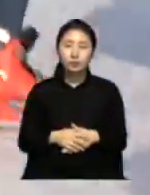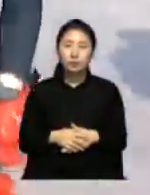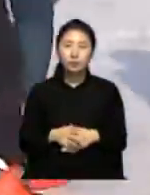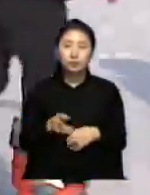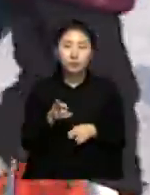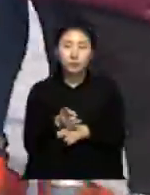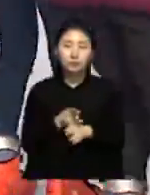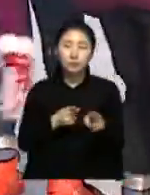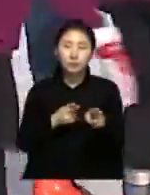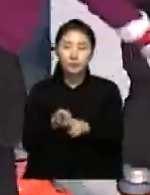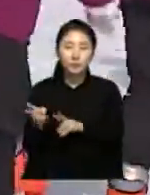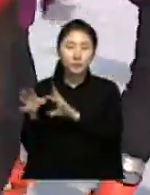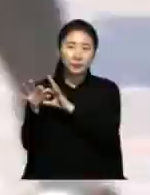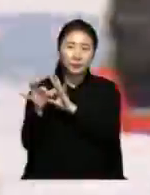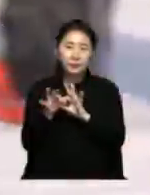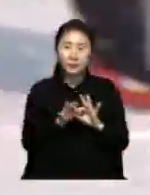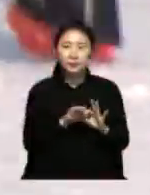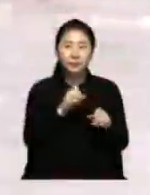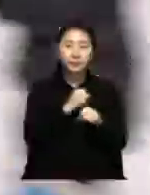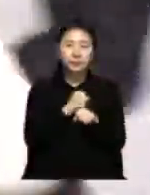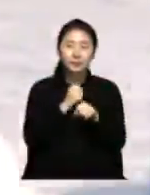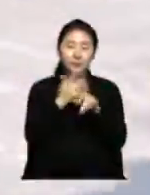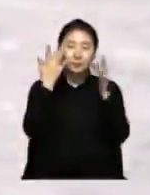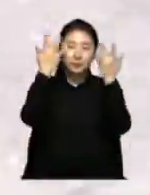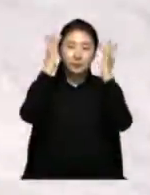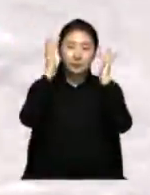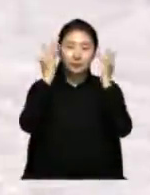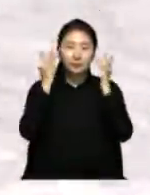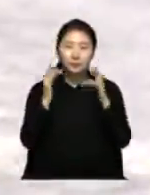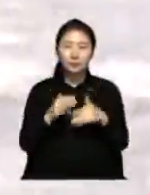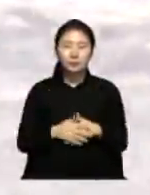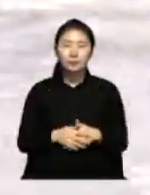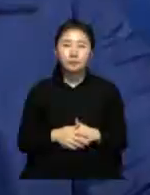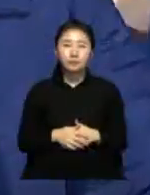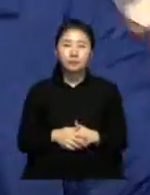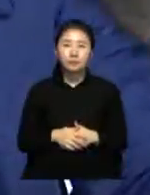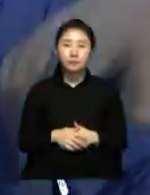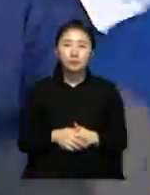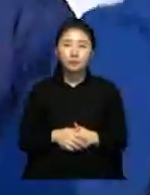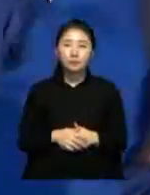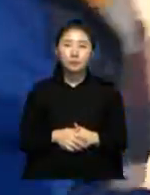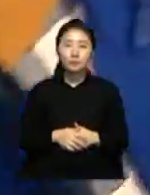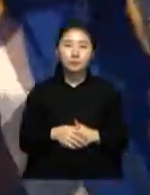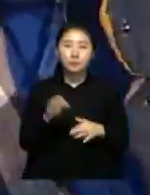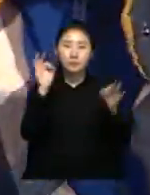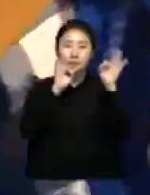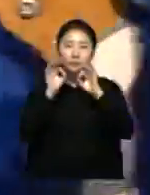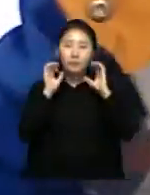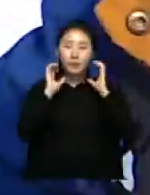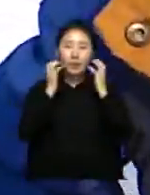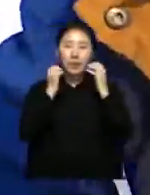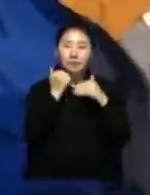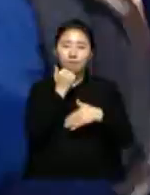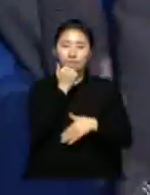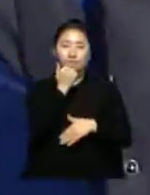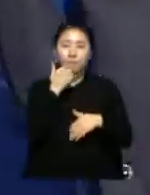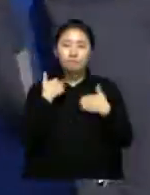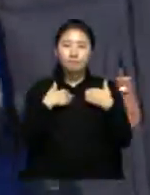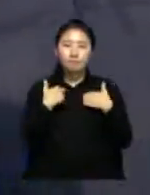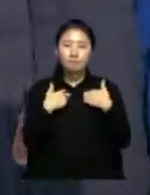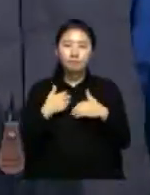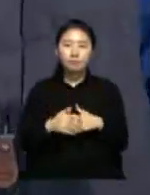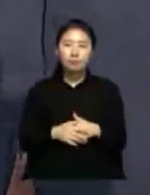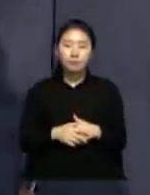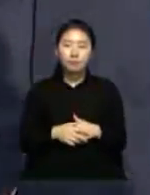두 바퀴, 연거푸 달리고 나니 이마엔 어느새 땀방울까지 맺히고 스케이트장을 찾은 아이들은 겨울 방학임을